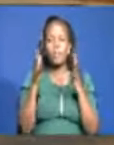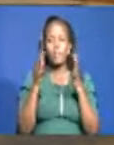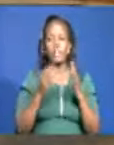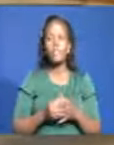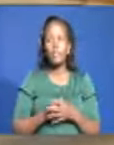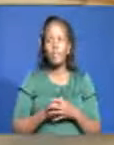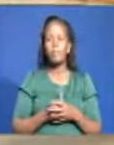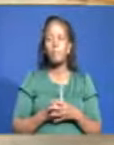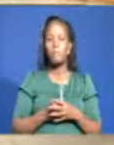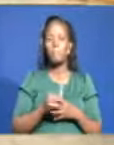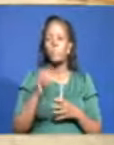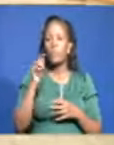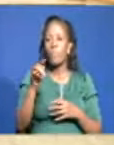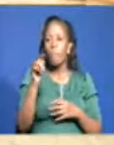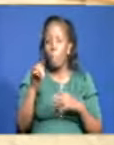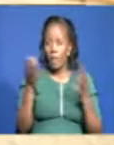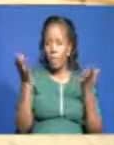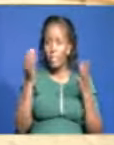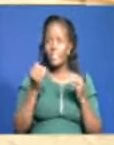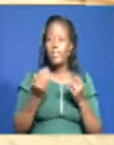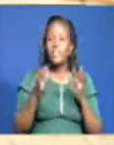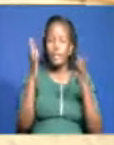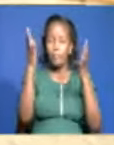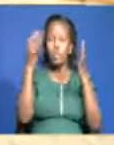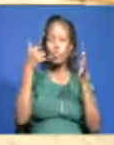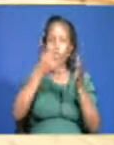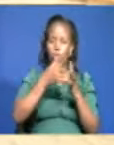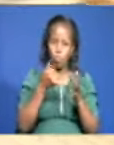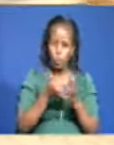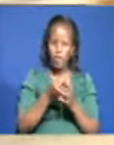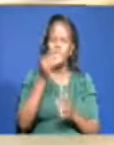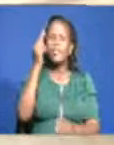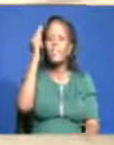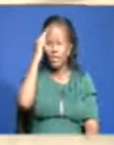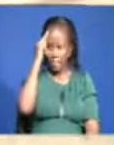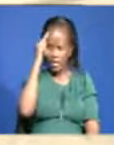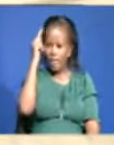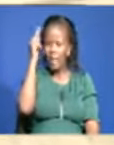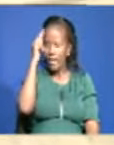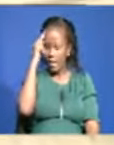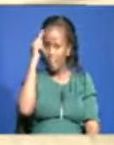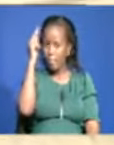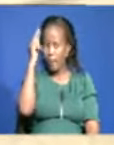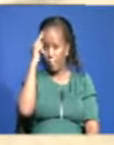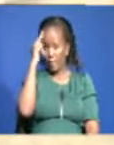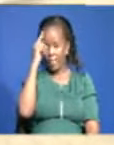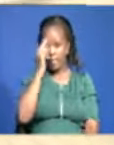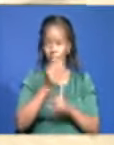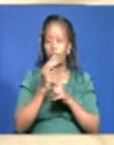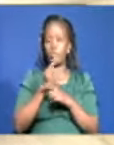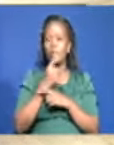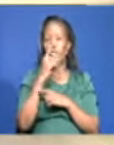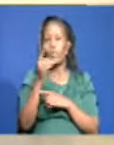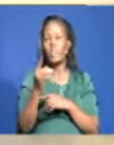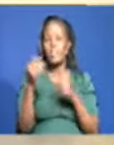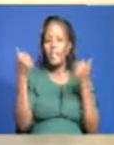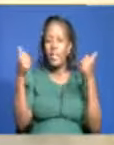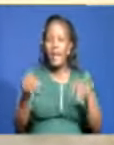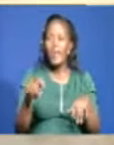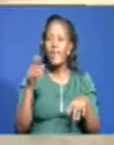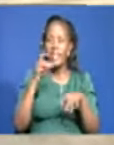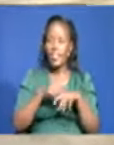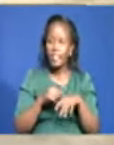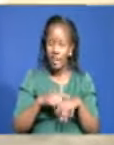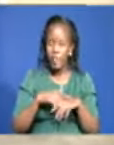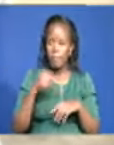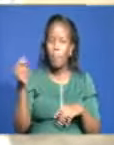Hii ni moja katika kumbukumbu ambazo ya kuweza kila wakati wa mwezi huu ambao kwamba inakuwa